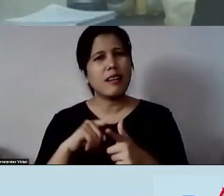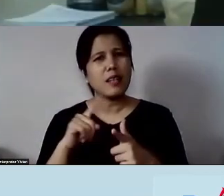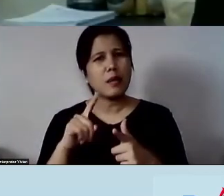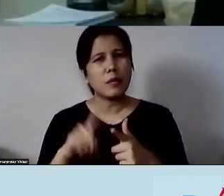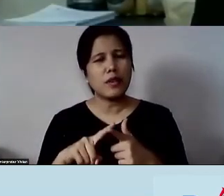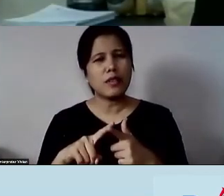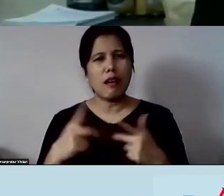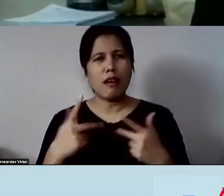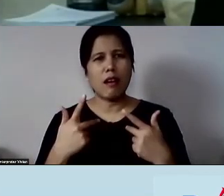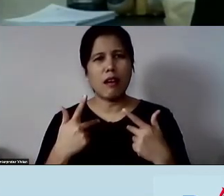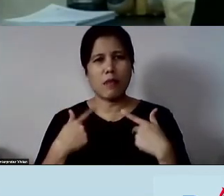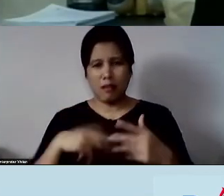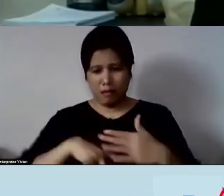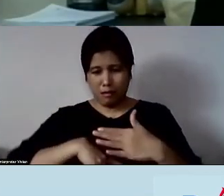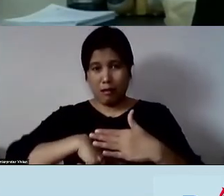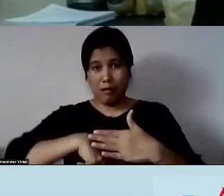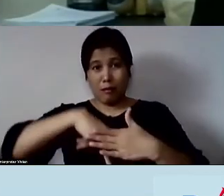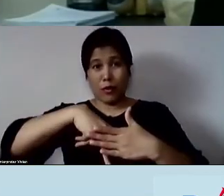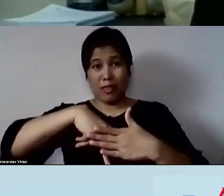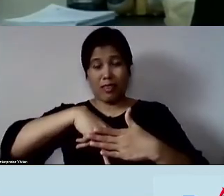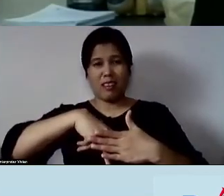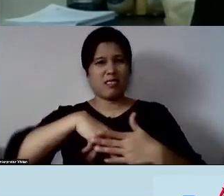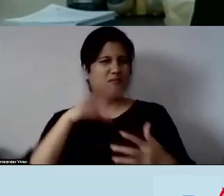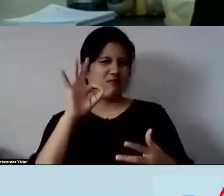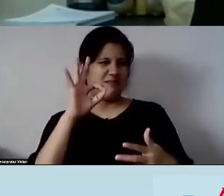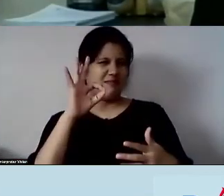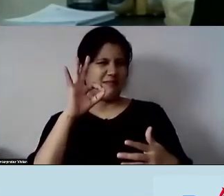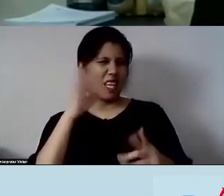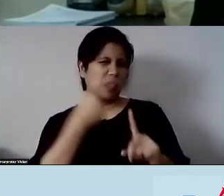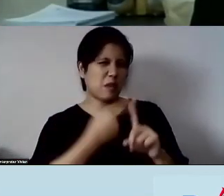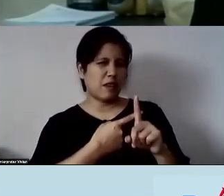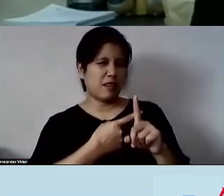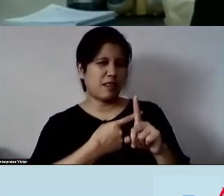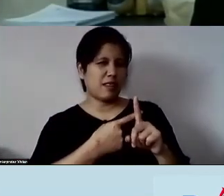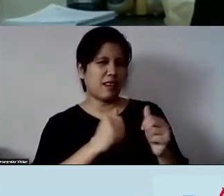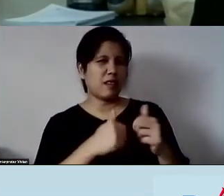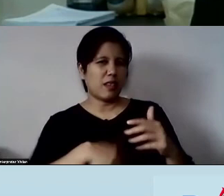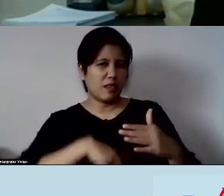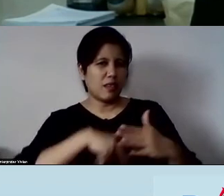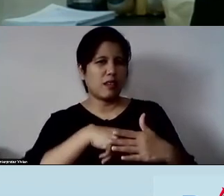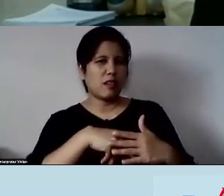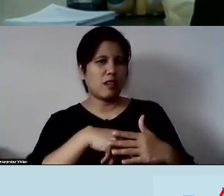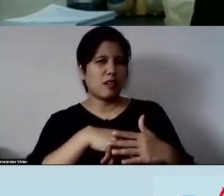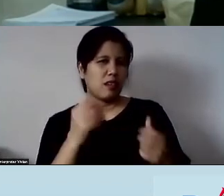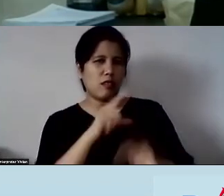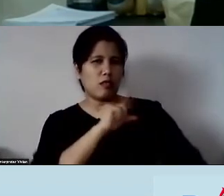may isang super buntis ata, like 8 or 9 months advance na kailangan mo po, yung guard sort of